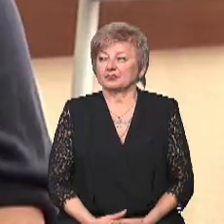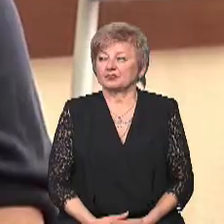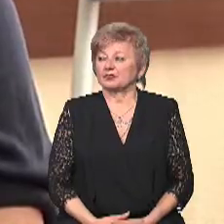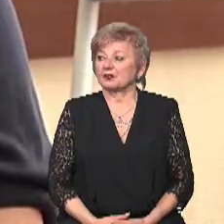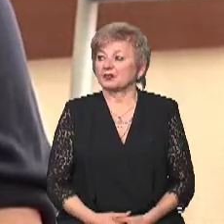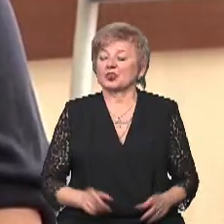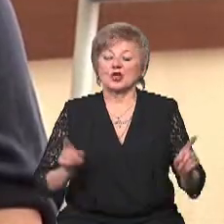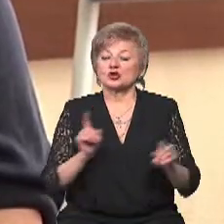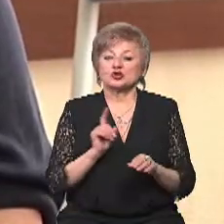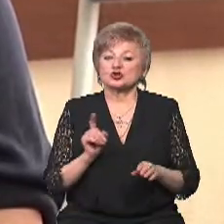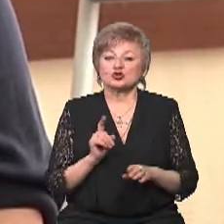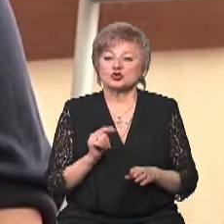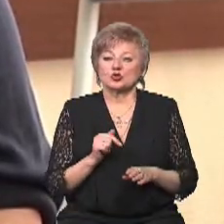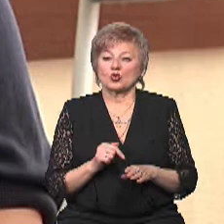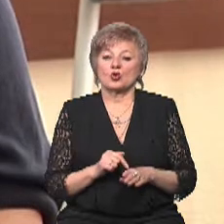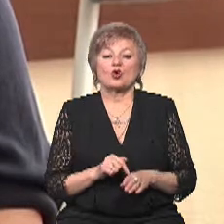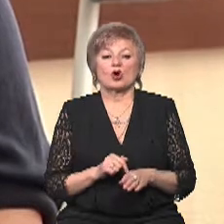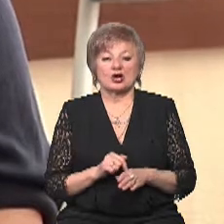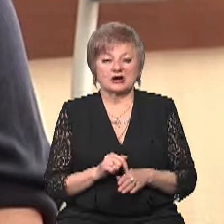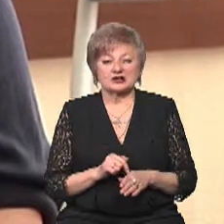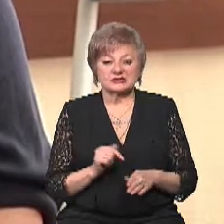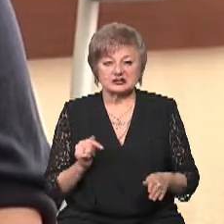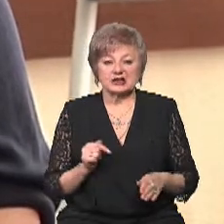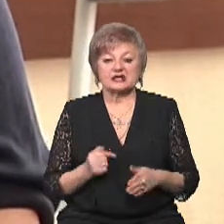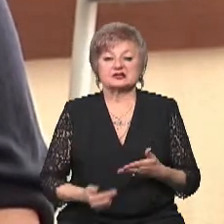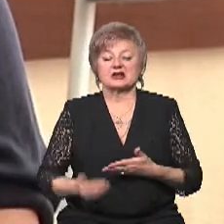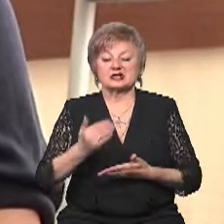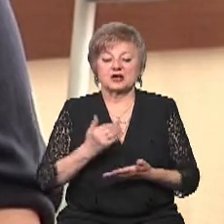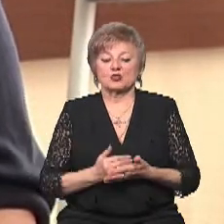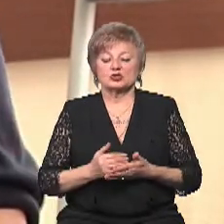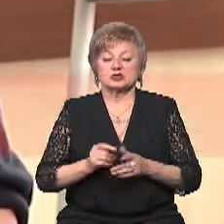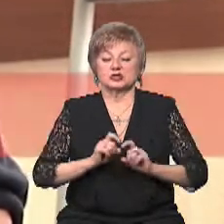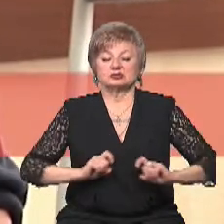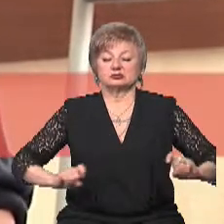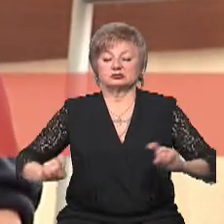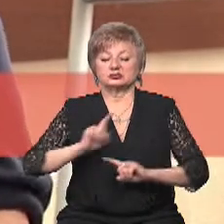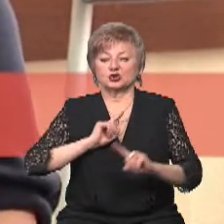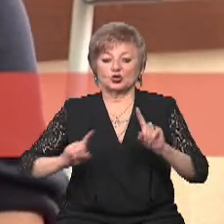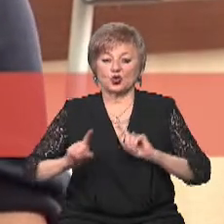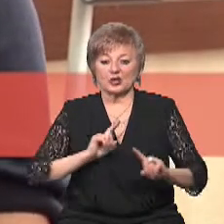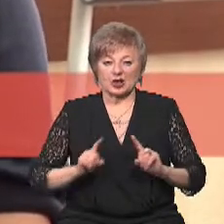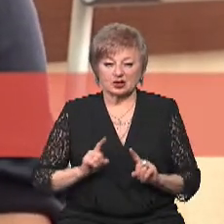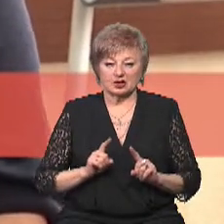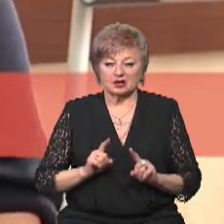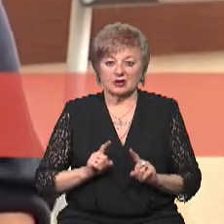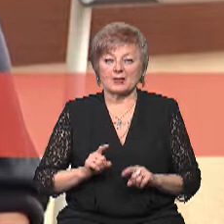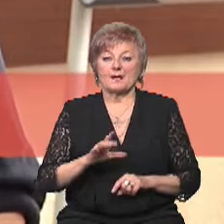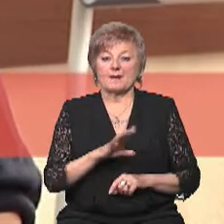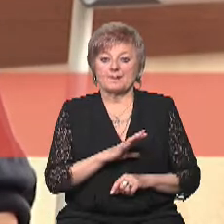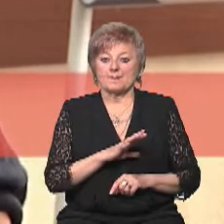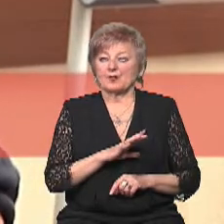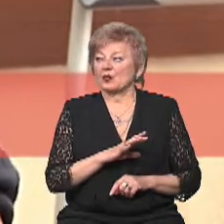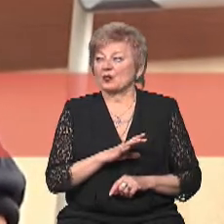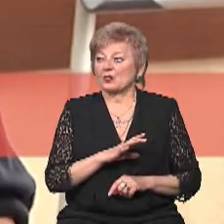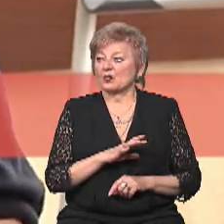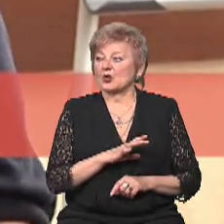Что касается киберполиции, на последней коллегии при министре внутренних дел, она была в